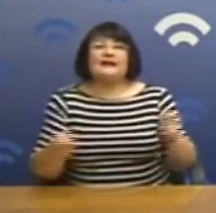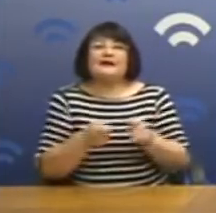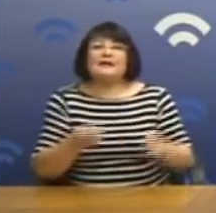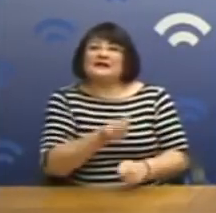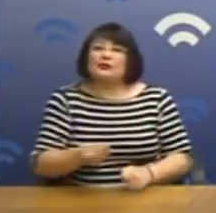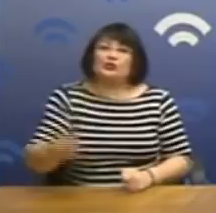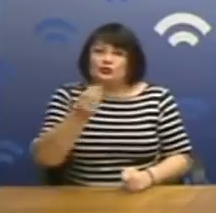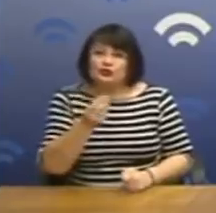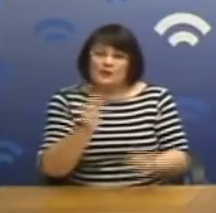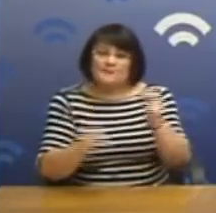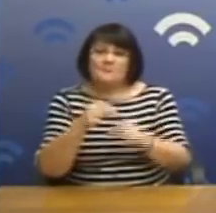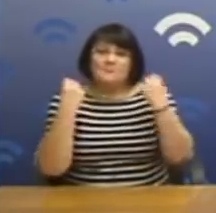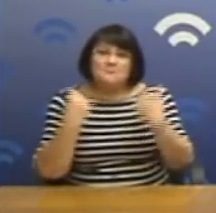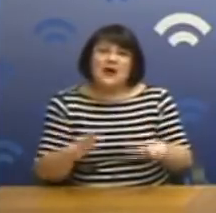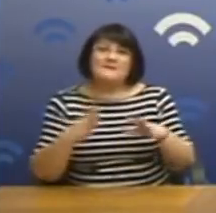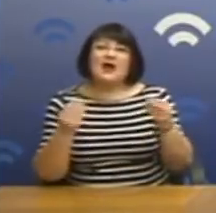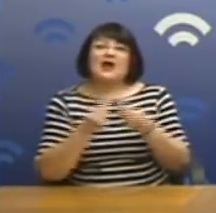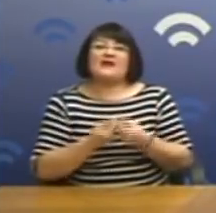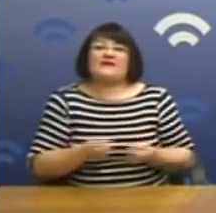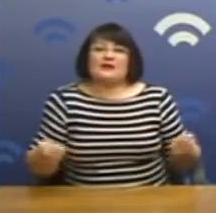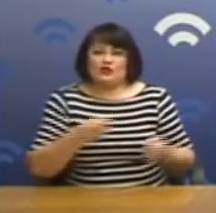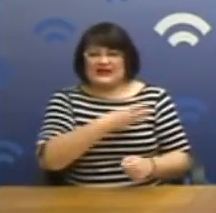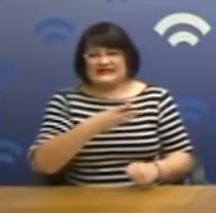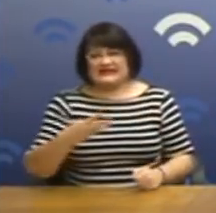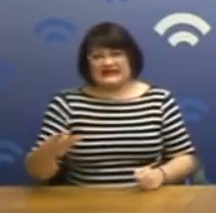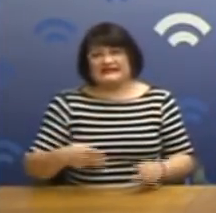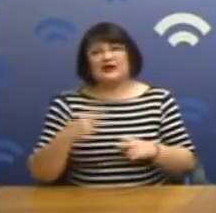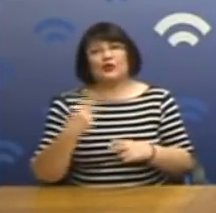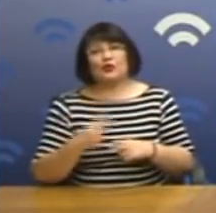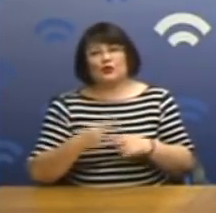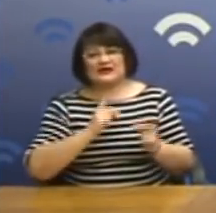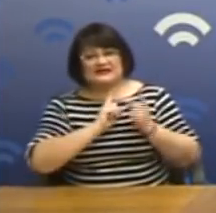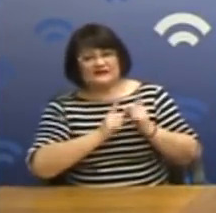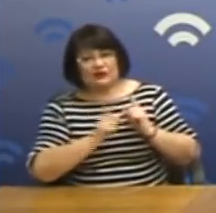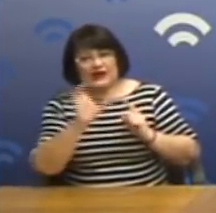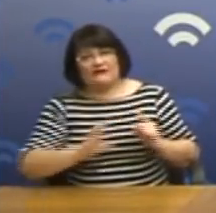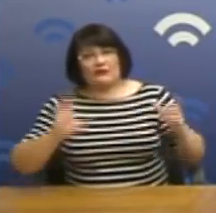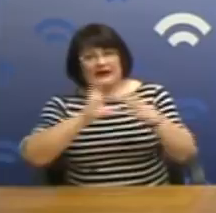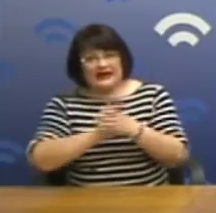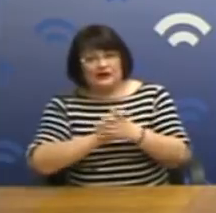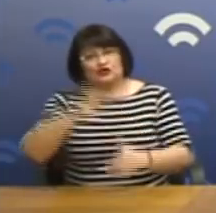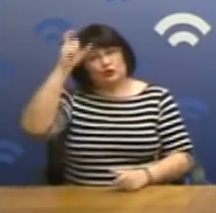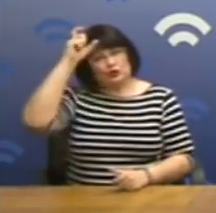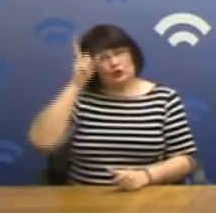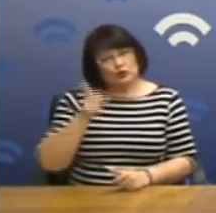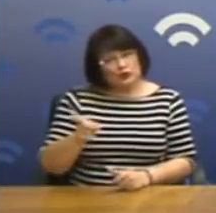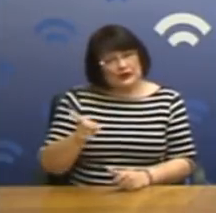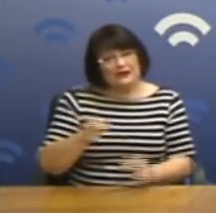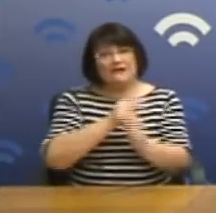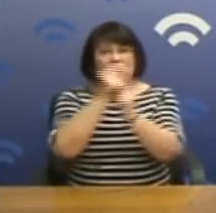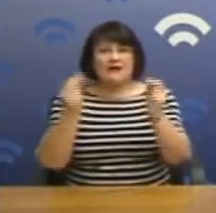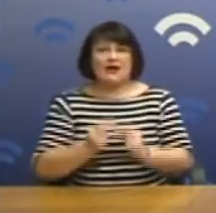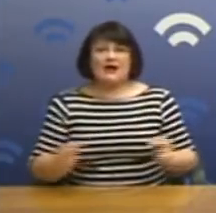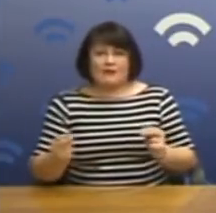ήδη ψηφιστεί και εφαρμοστεί από το ΣΥΡΙΖΑ, με κορυφαία την Συμφωνία Ευρωπαϊκής Ένωσης Τουρκίας που οδήγησε στο